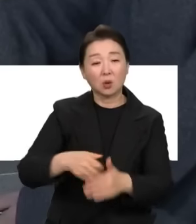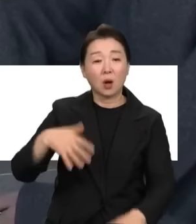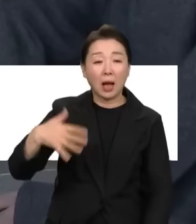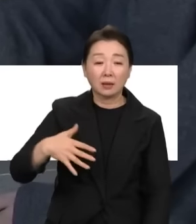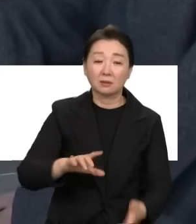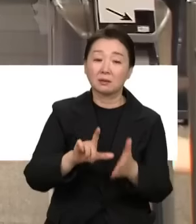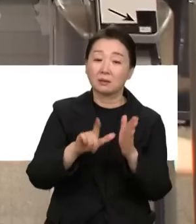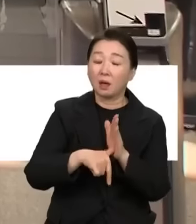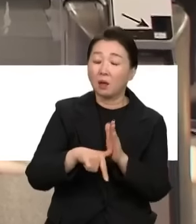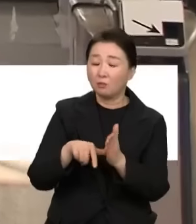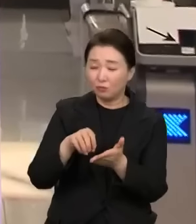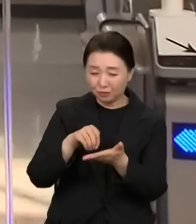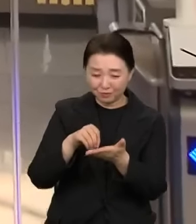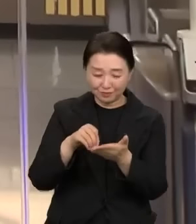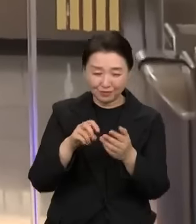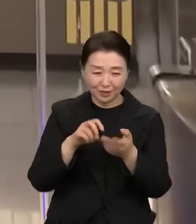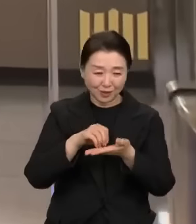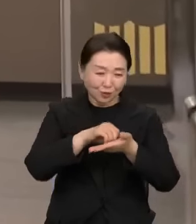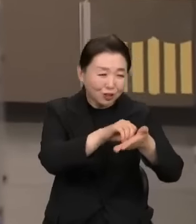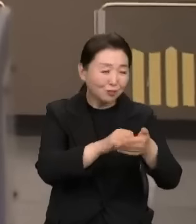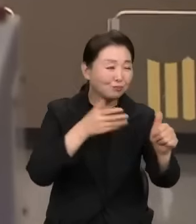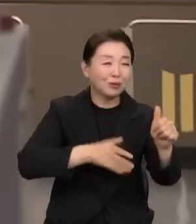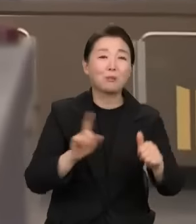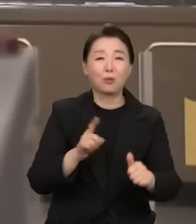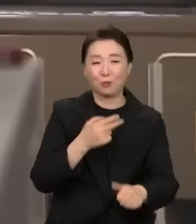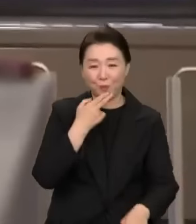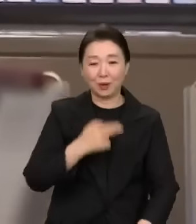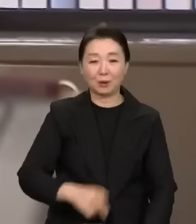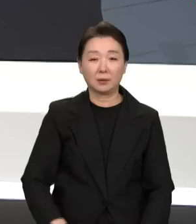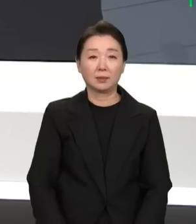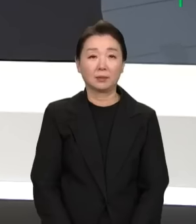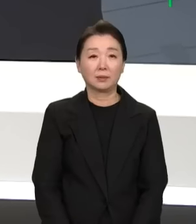취업 청탁을 합니까? JTBC 임예은입니다.